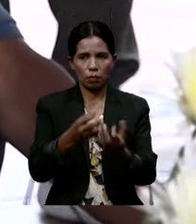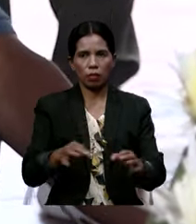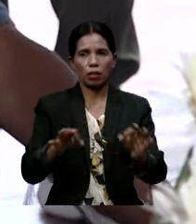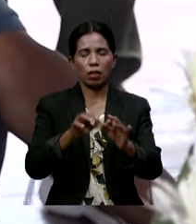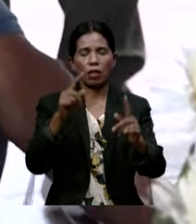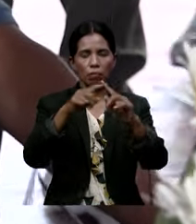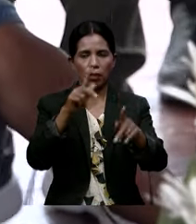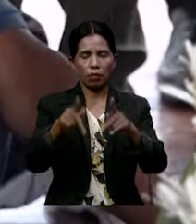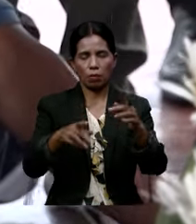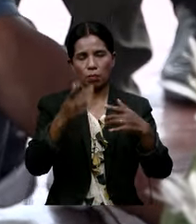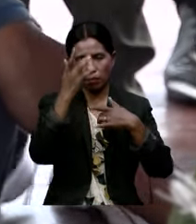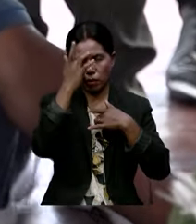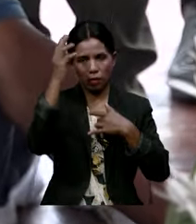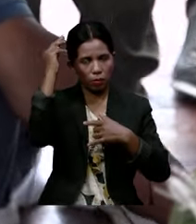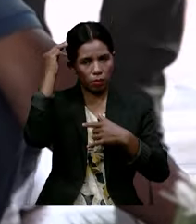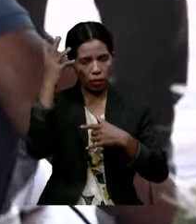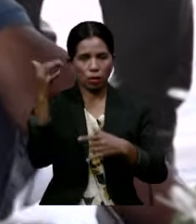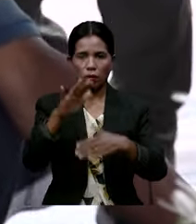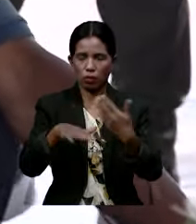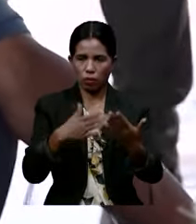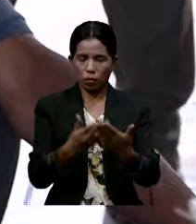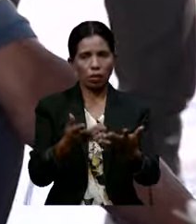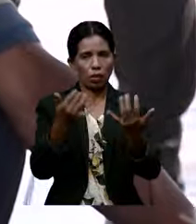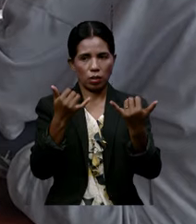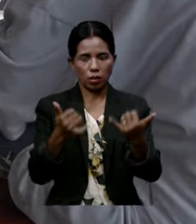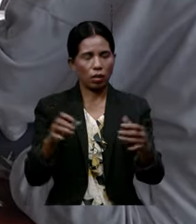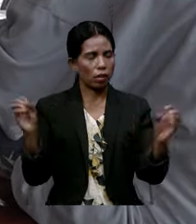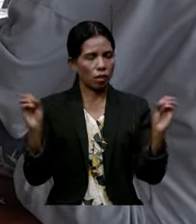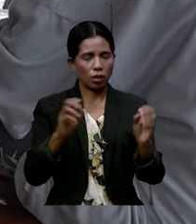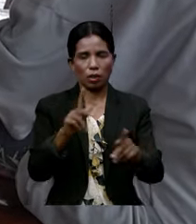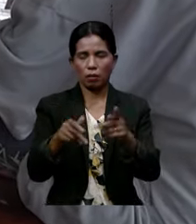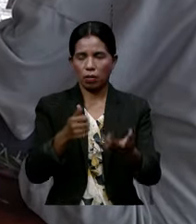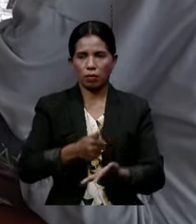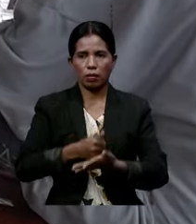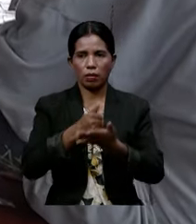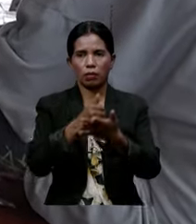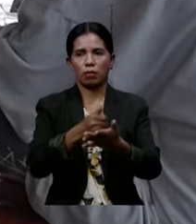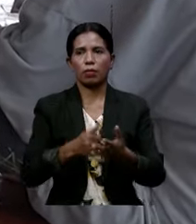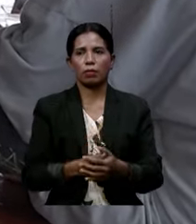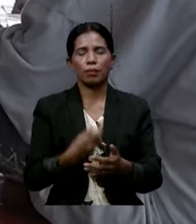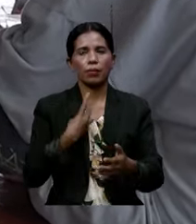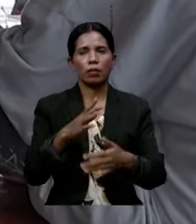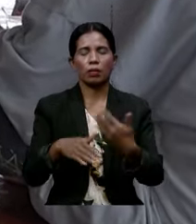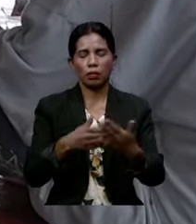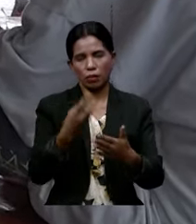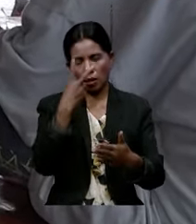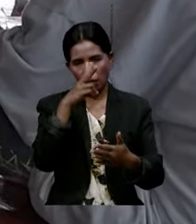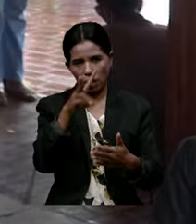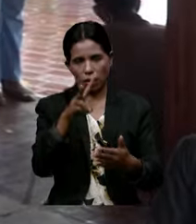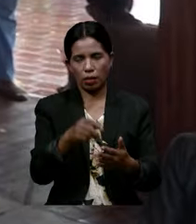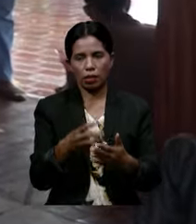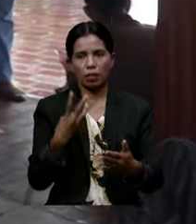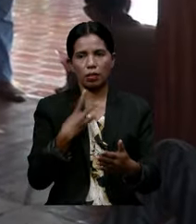ema ho deficiente psicossocial sira, nebe durante ne laia ema total matan. Ita ho tu acompanha